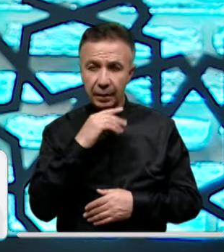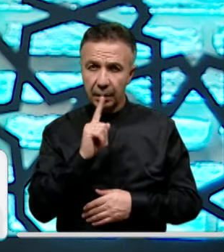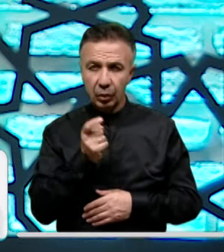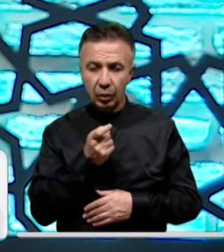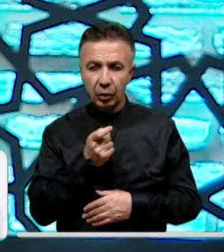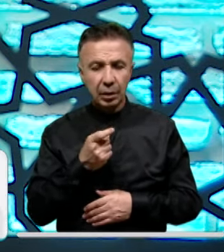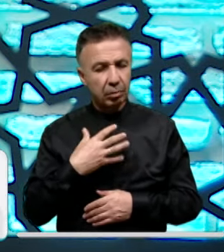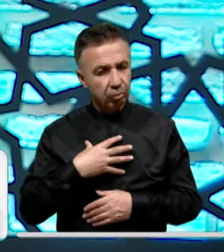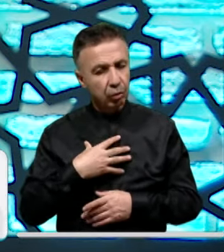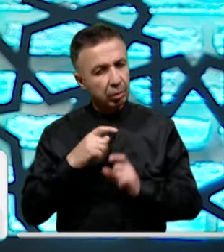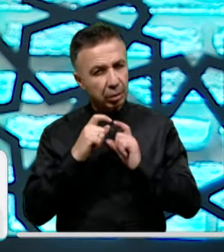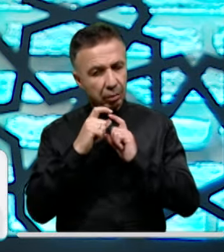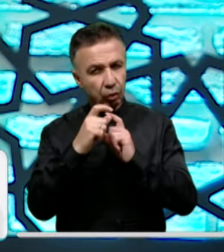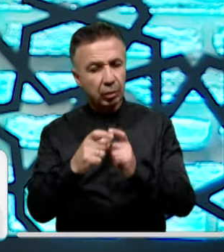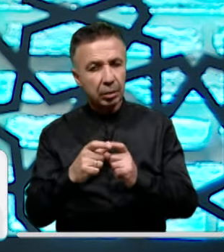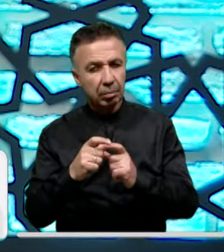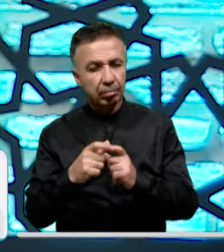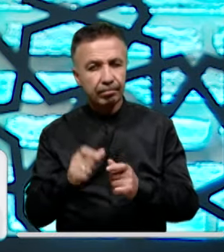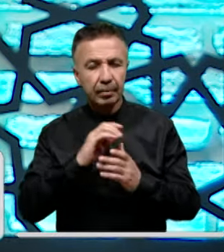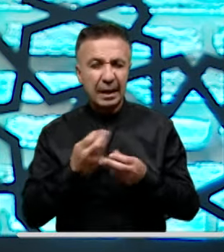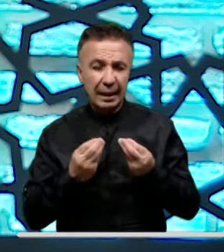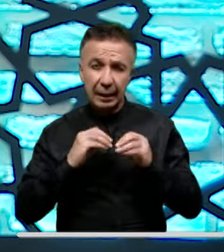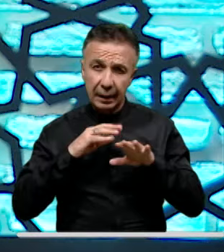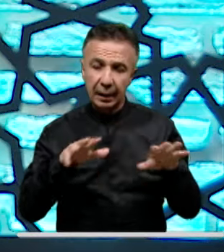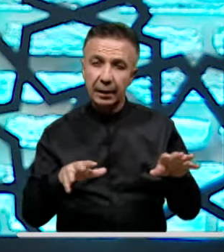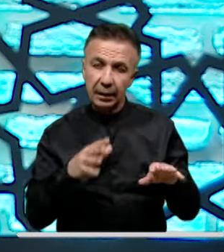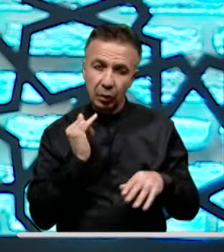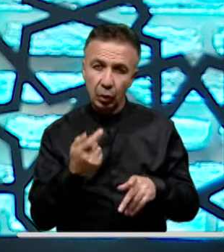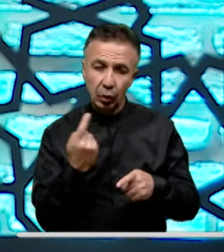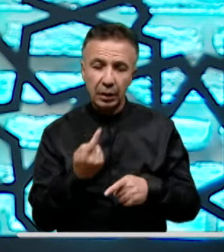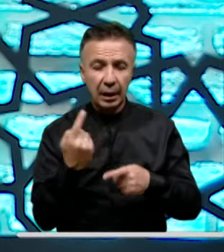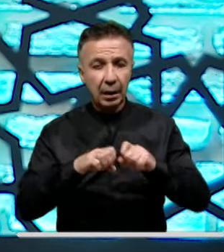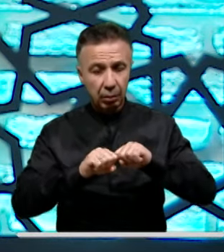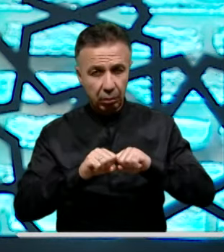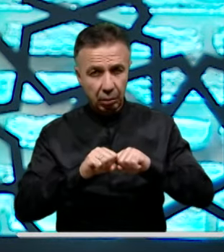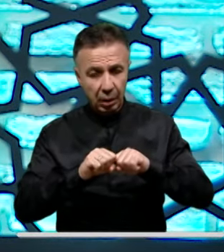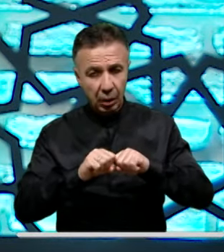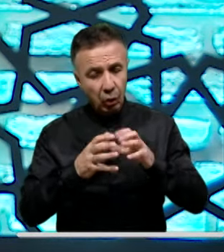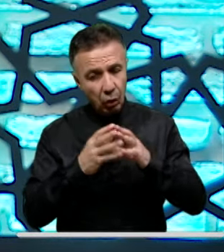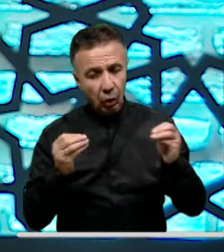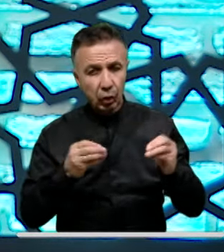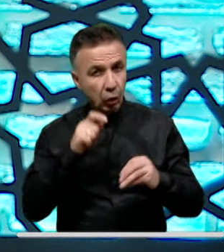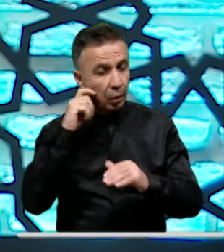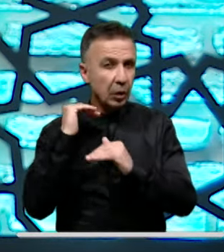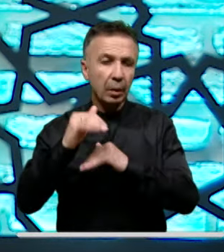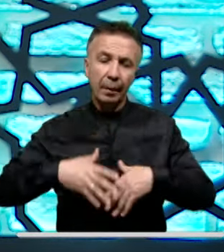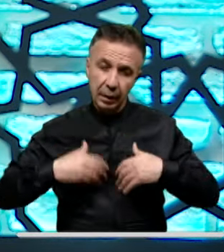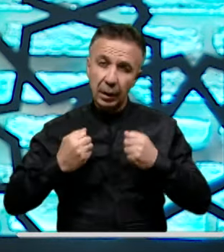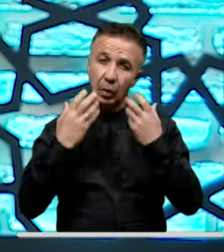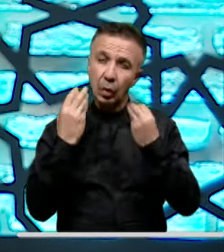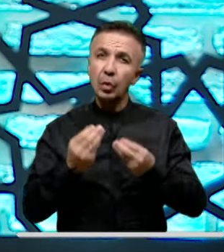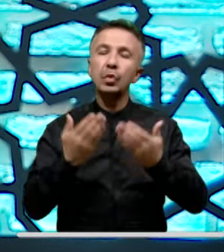an be an aktarmaya çalışırım. Hayırlar feth olsun, şerler def olsun, ümmeti Muhammed sağlık, sıhhat, afiyet bulsun